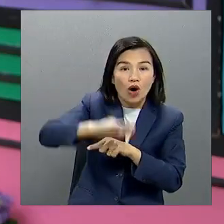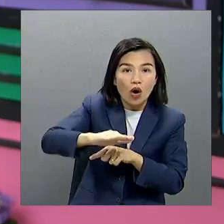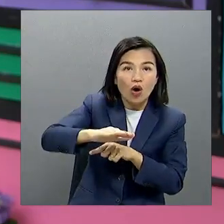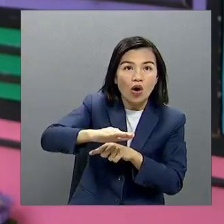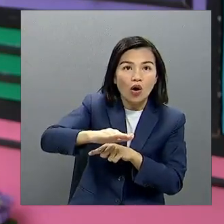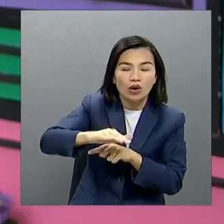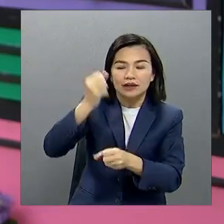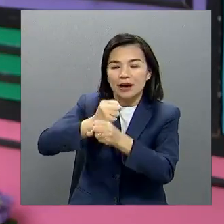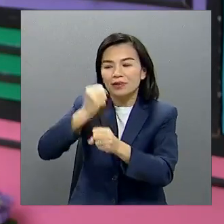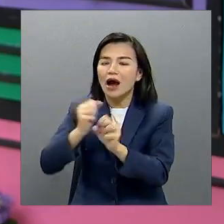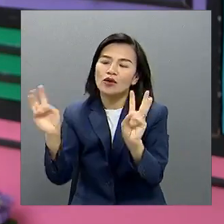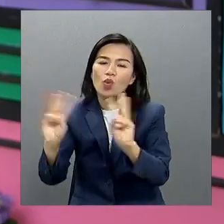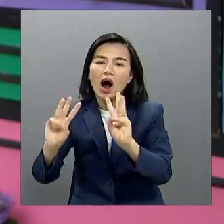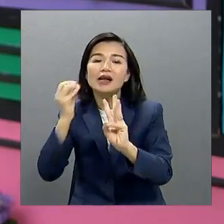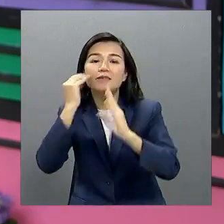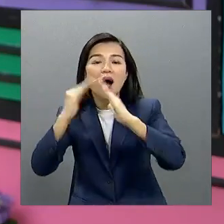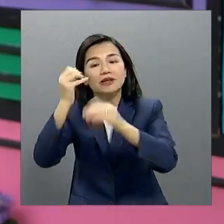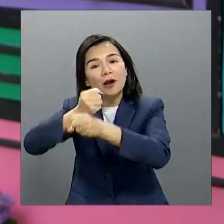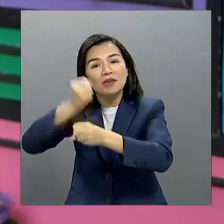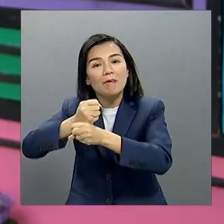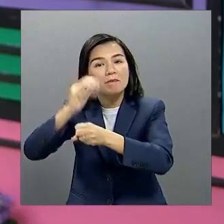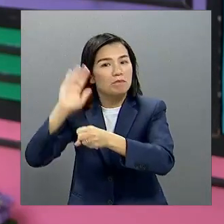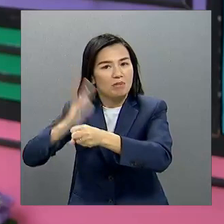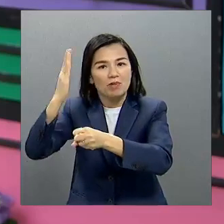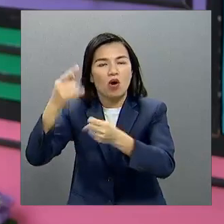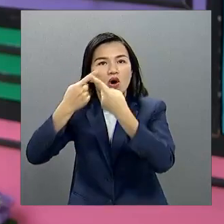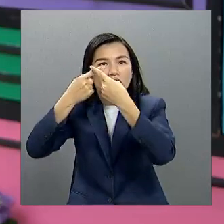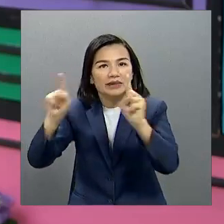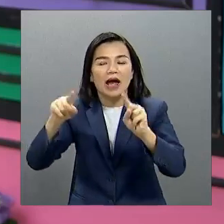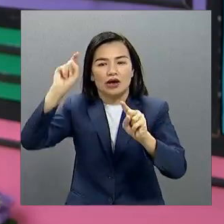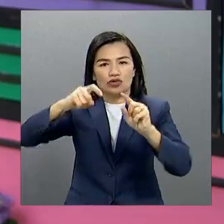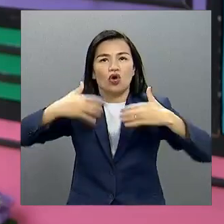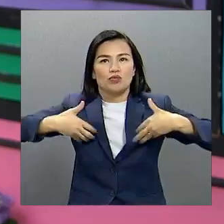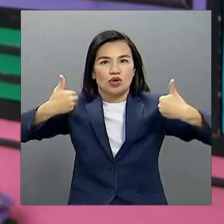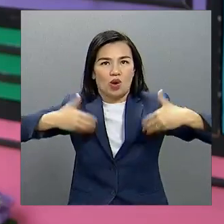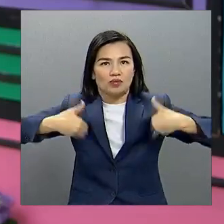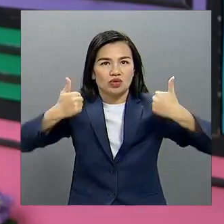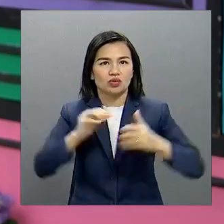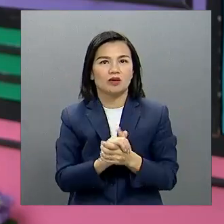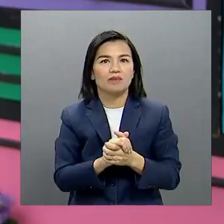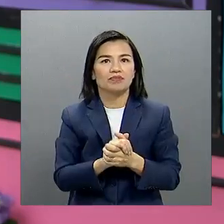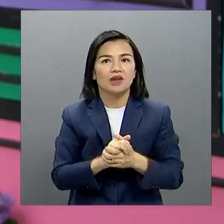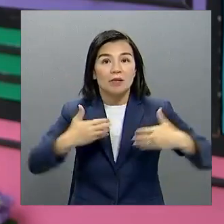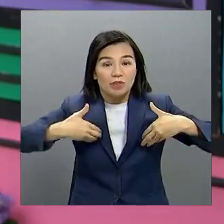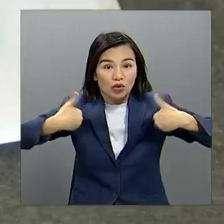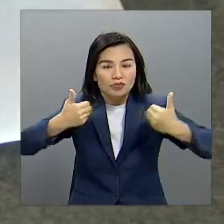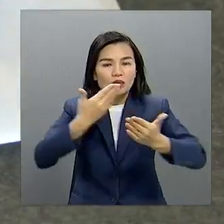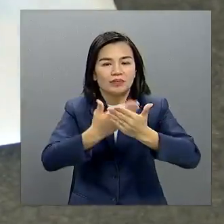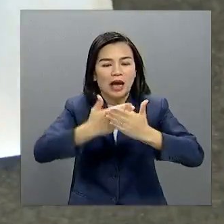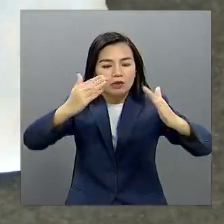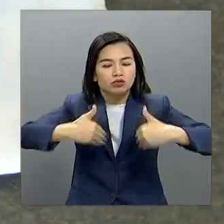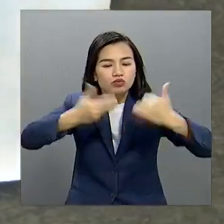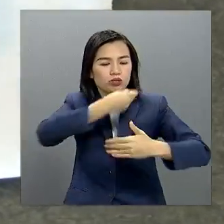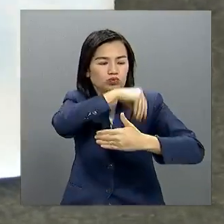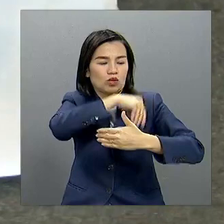ำที่บ้านแต่ต้องการให้พวกเขาเนี่ยมีความสุขกับงานด้วยแล้วก็มีรายได้มาจุนเจือกับครอบครัวเราต้อง